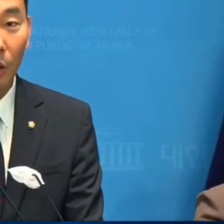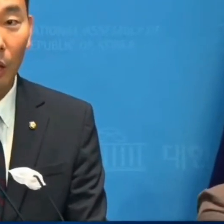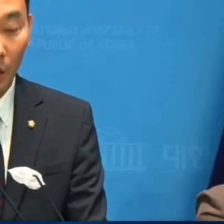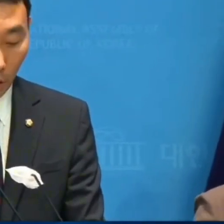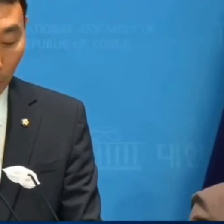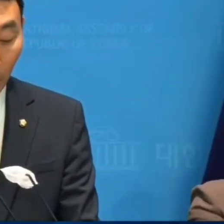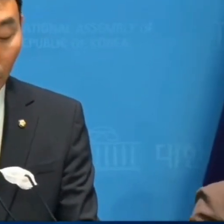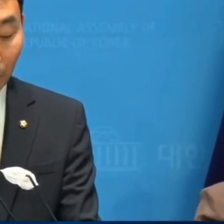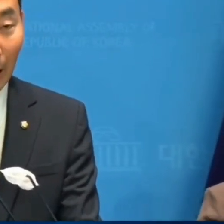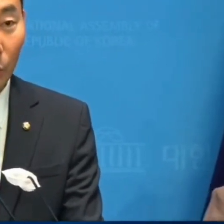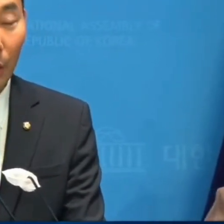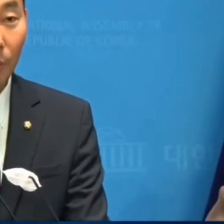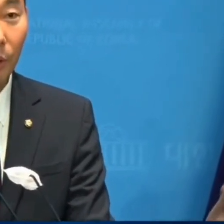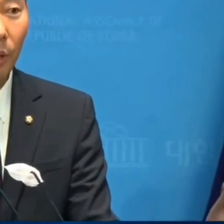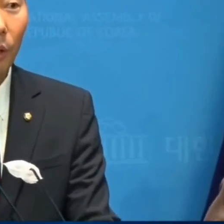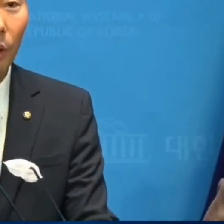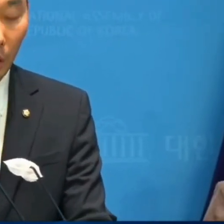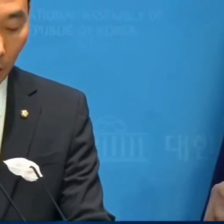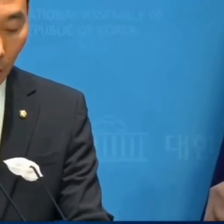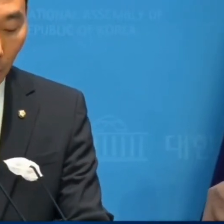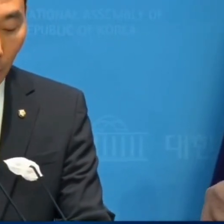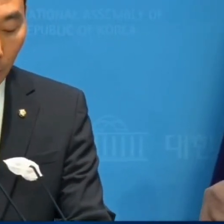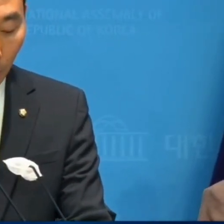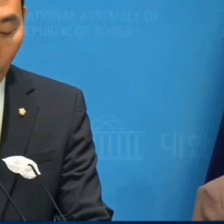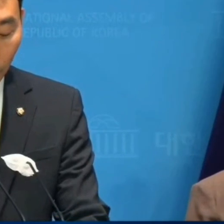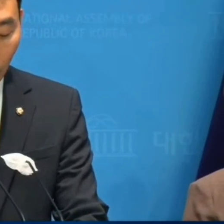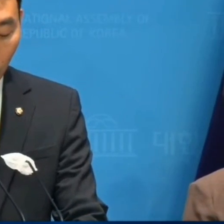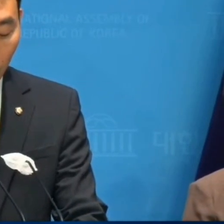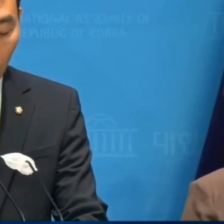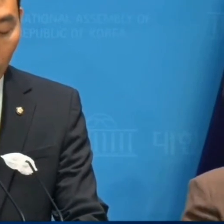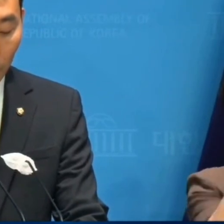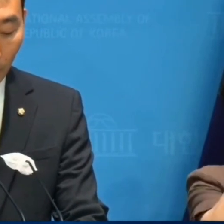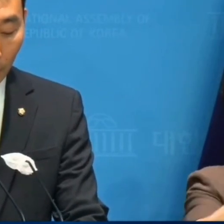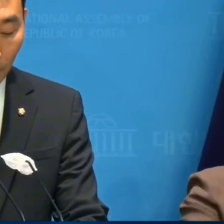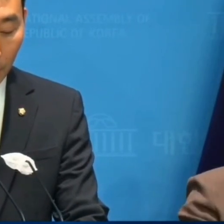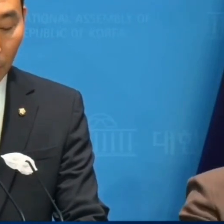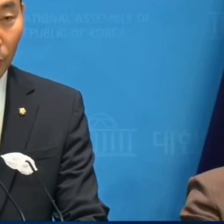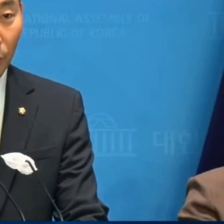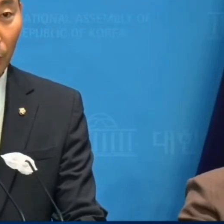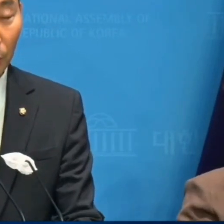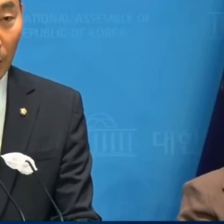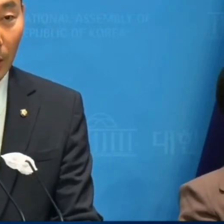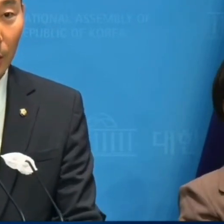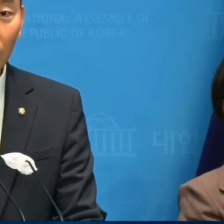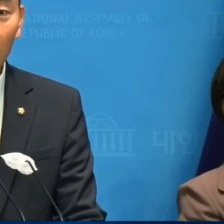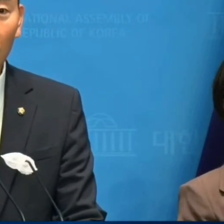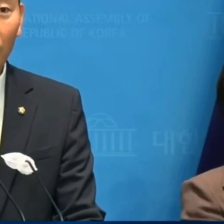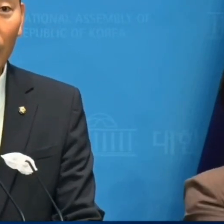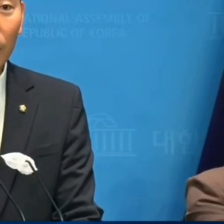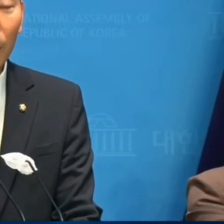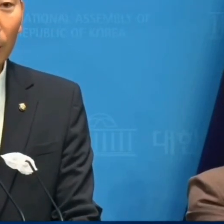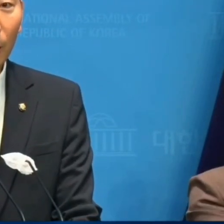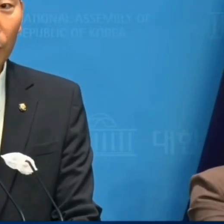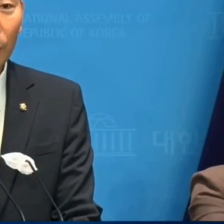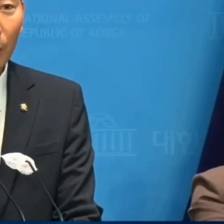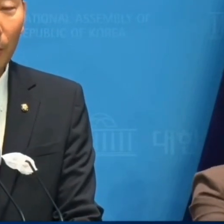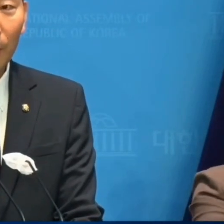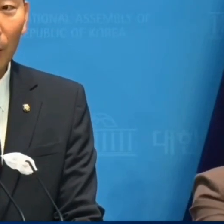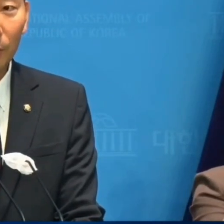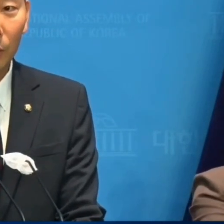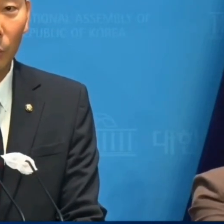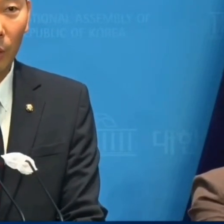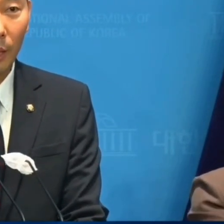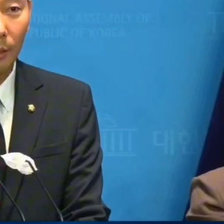앞서서 기자회견문 낭독에 앞서서 검찰 독재 정치 탄압 대책위 위원장이신 박찬대